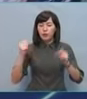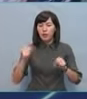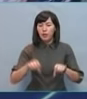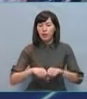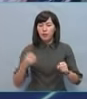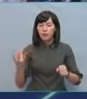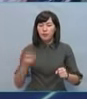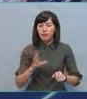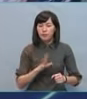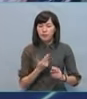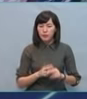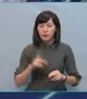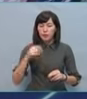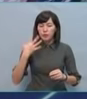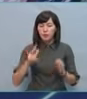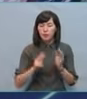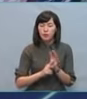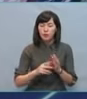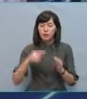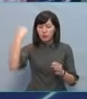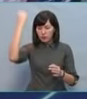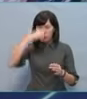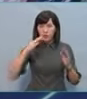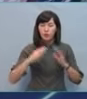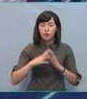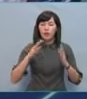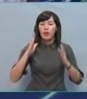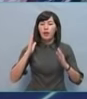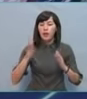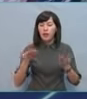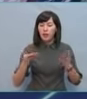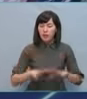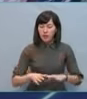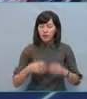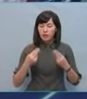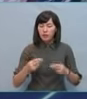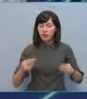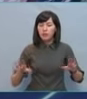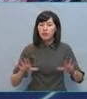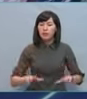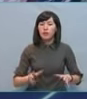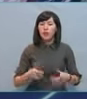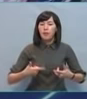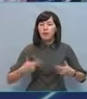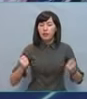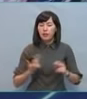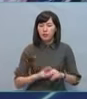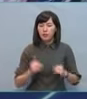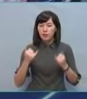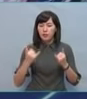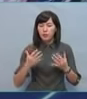керек болатын. Онун 158-и жеке сектордагы тургун үйлөр болсо, калганы сауда нүктөлөрү менен конак үйлөр. Күнү бүгүнге